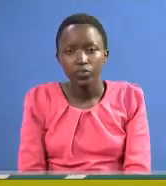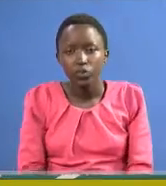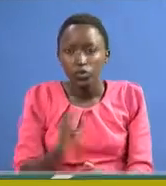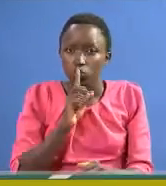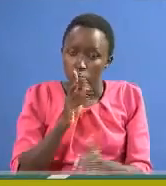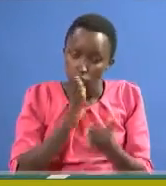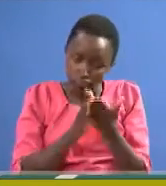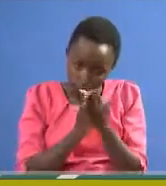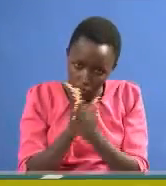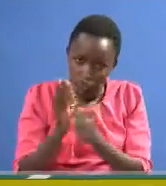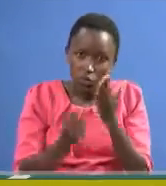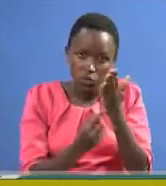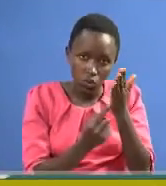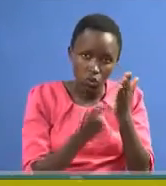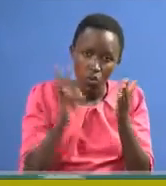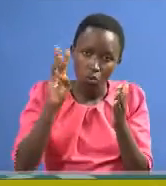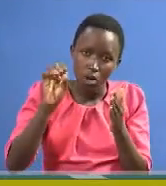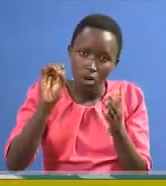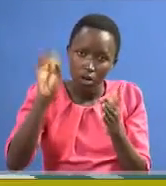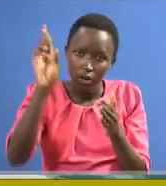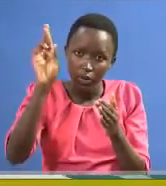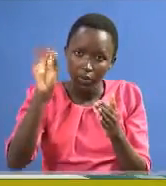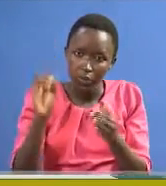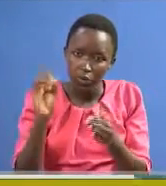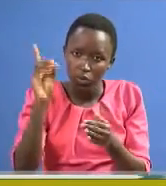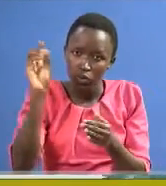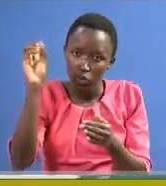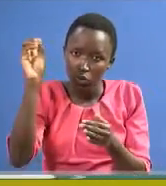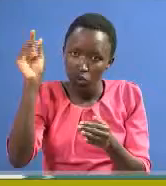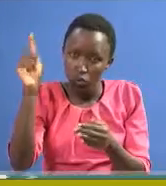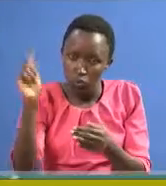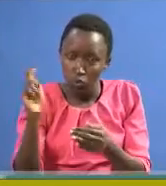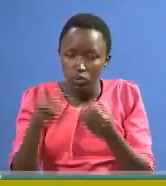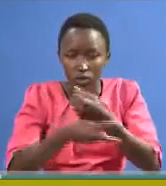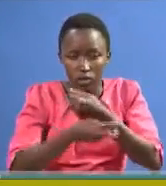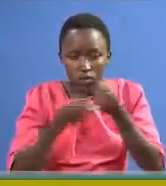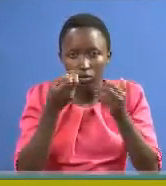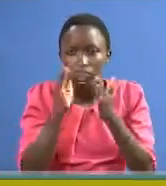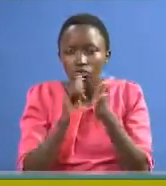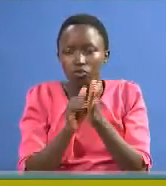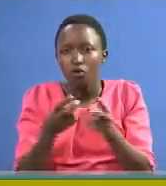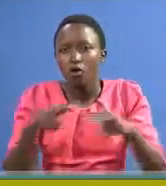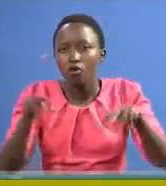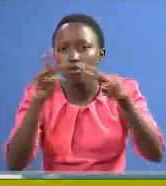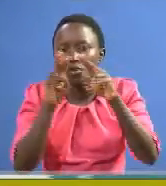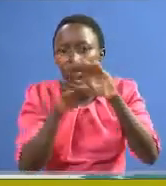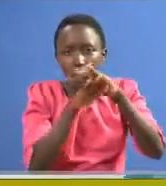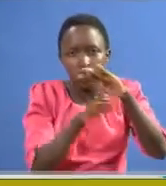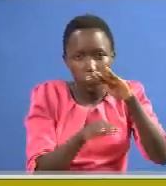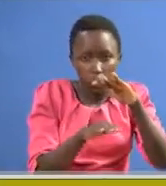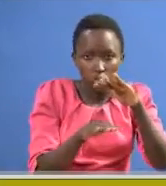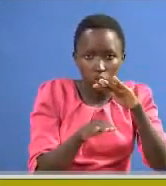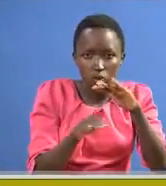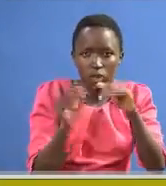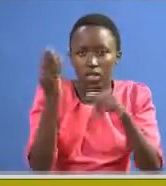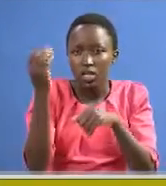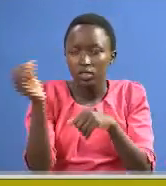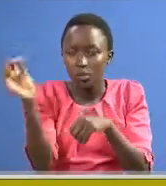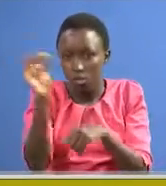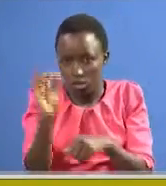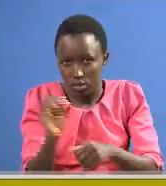Basi kupitia teknolojia ya Microdot ambayo imewasili nchini, wizi wa vifaa vya thamani kwetu vimepungua kwa asilimia